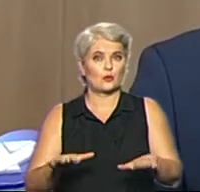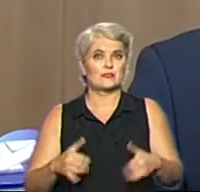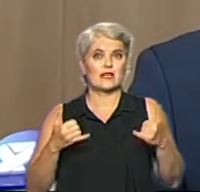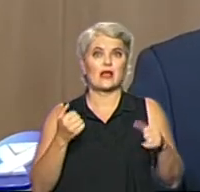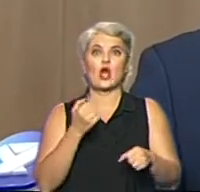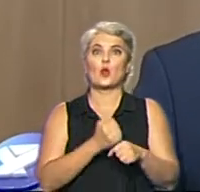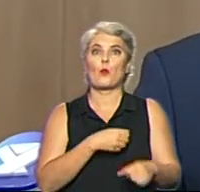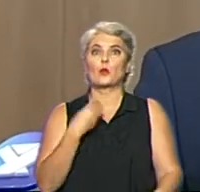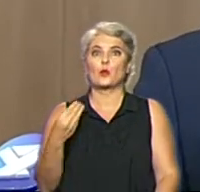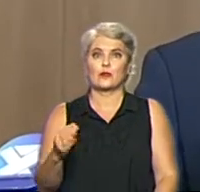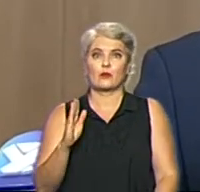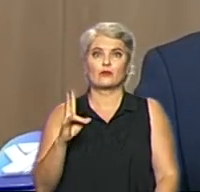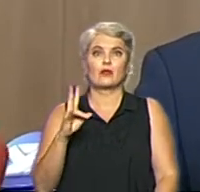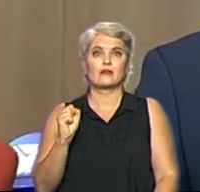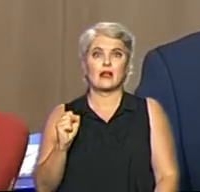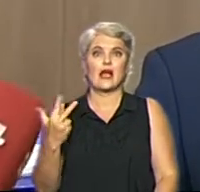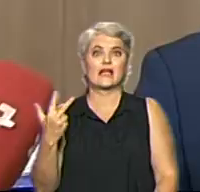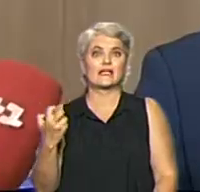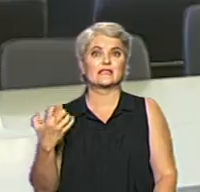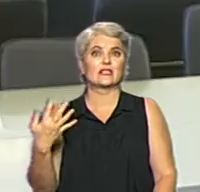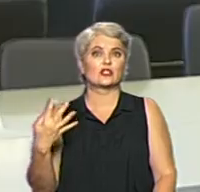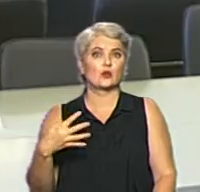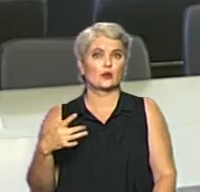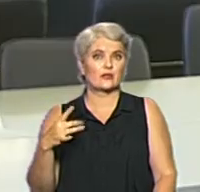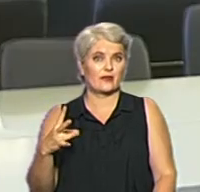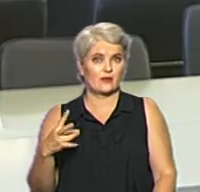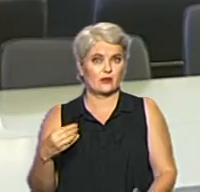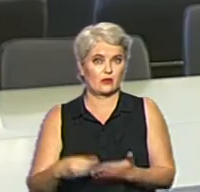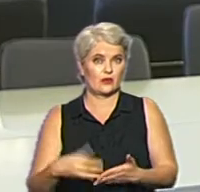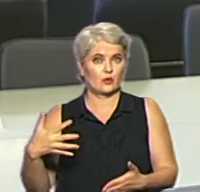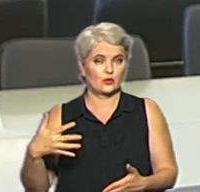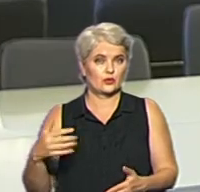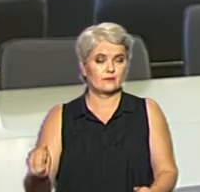роботодавця буде на 340 гривень дорожче.